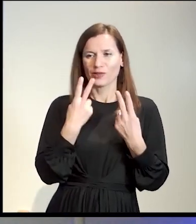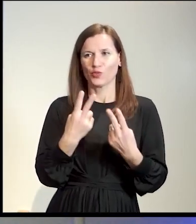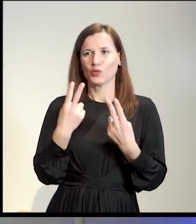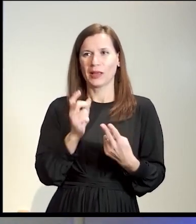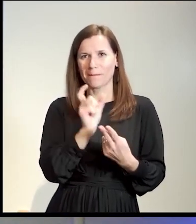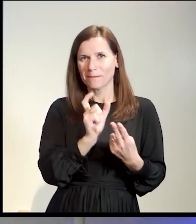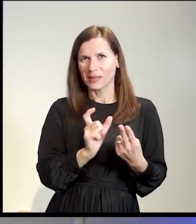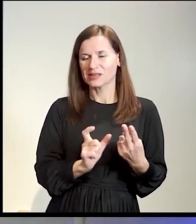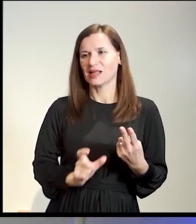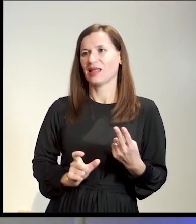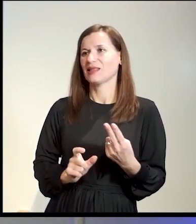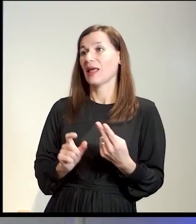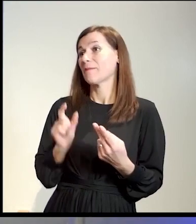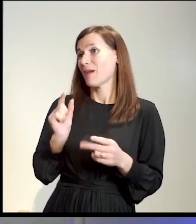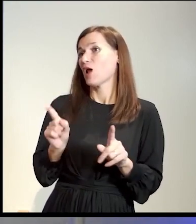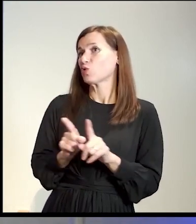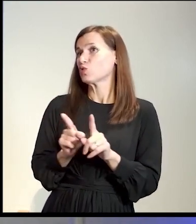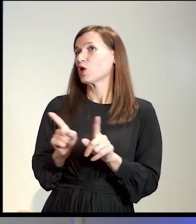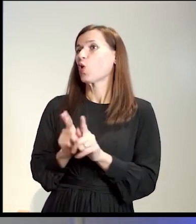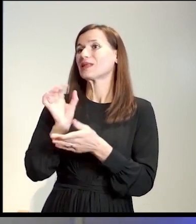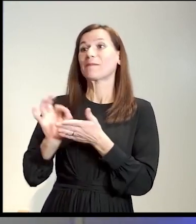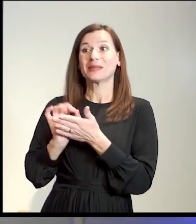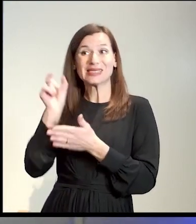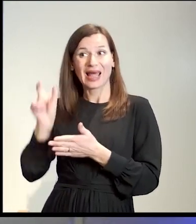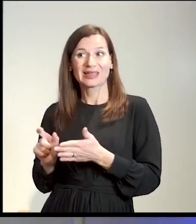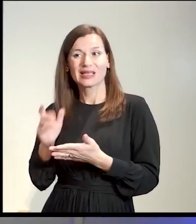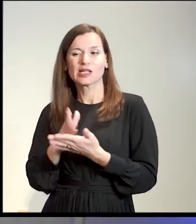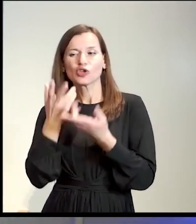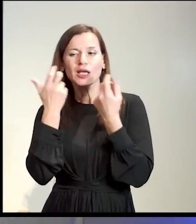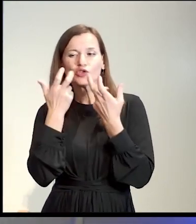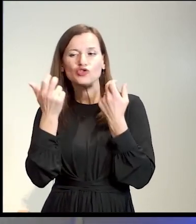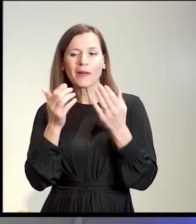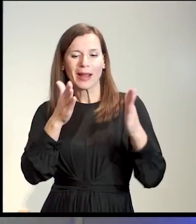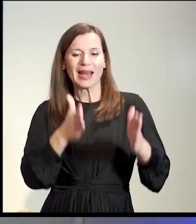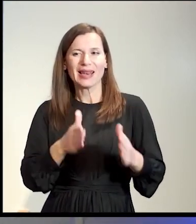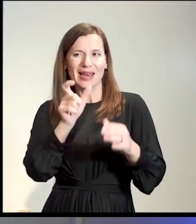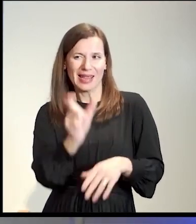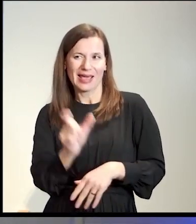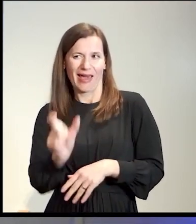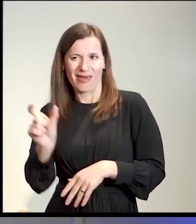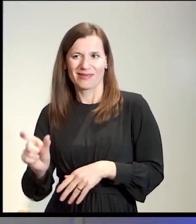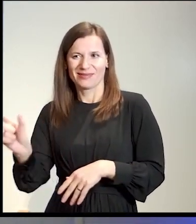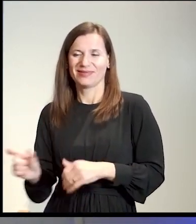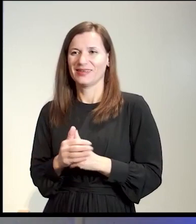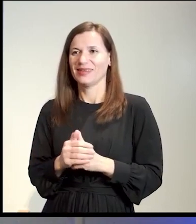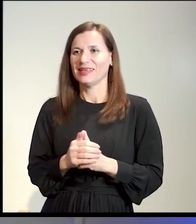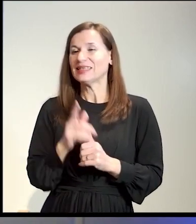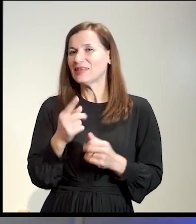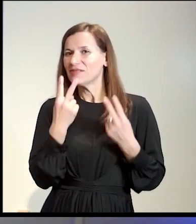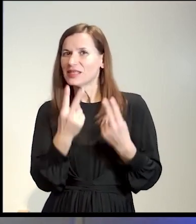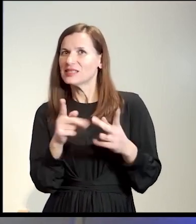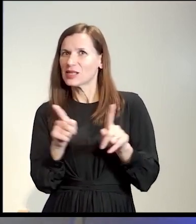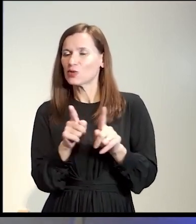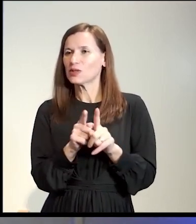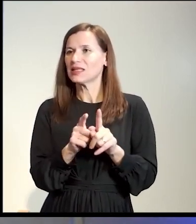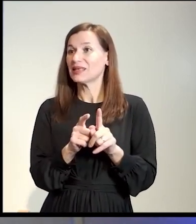mogoče tudi malo kot pisateljica že iščem kakšne like, ne? To je zdaj tako malo hudobno rečeno. Vidi se tudi zelo dinamika